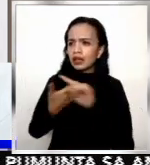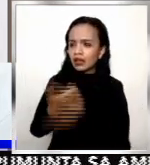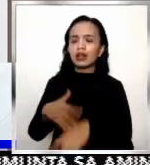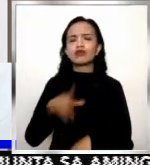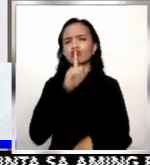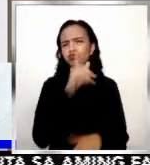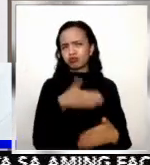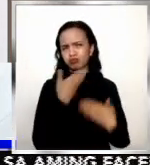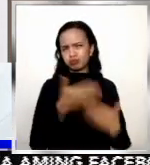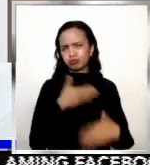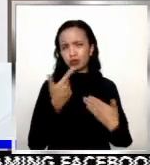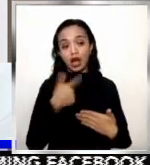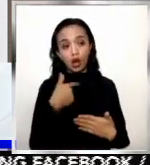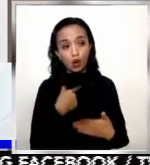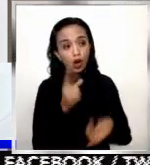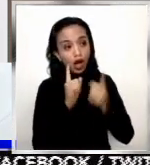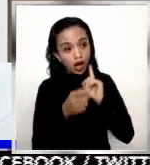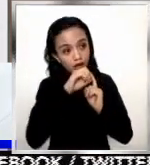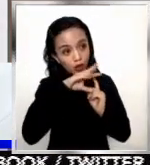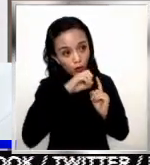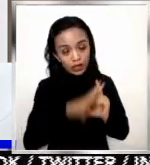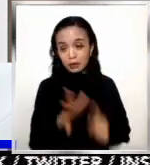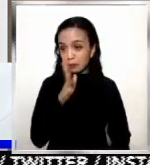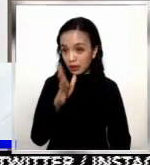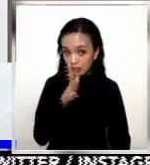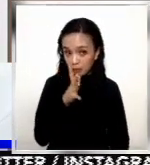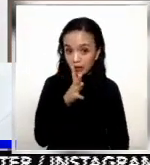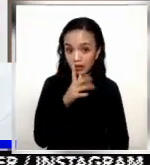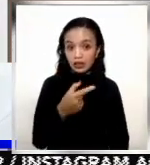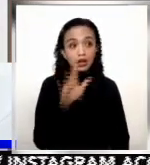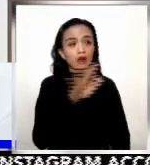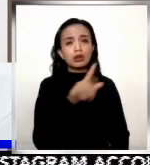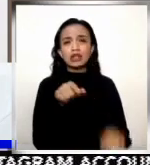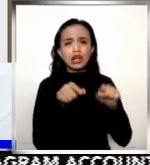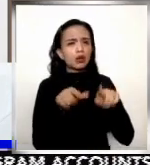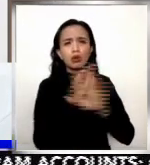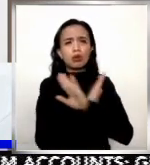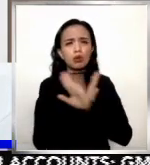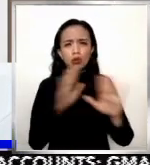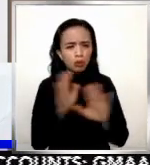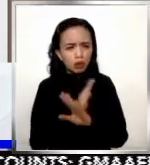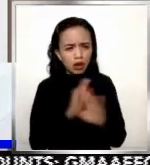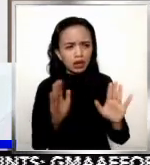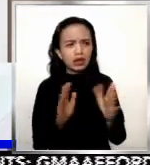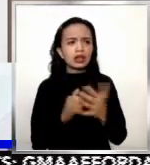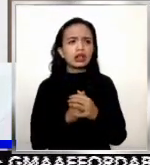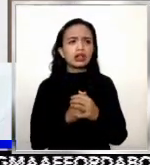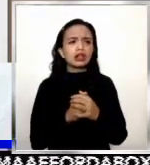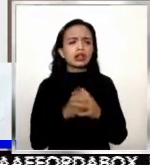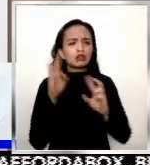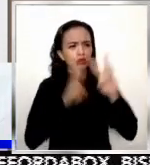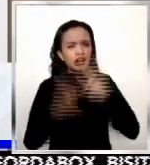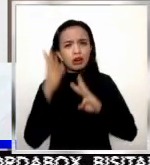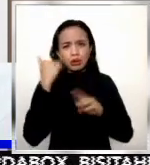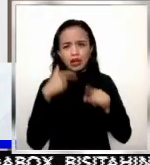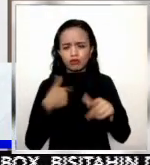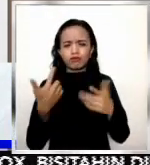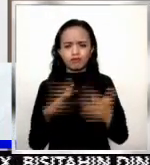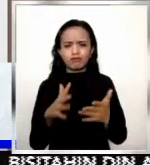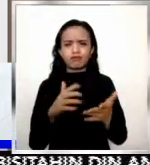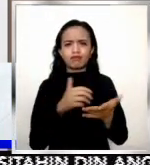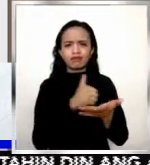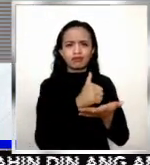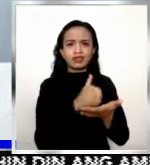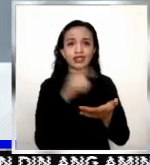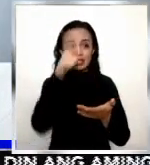ko rin yung lola sa kayong nanay na duwag na sila magpakaba, mag-ano na sila kasi tinulungan na po kami ni God na na-revive ko na